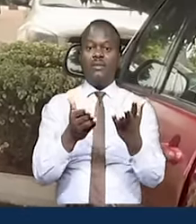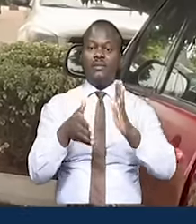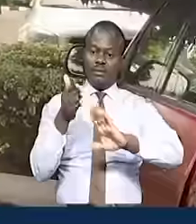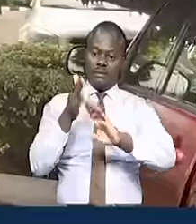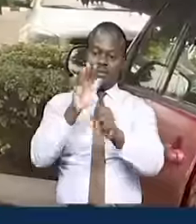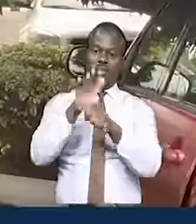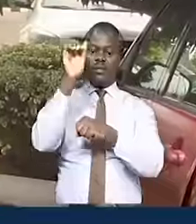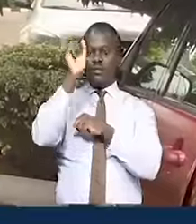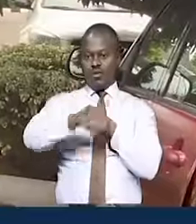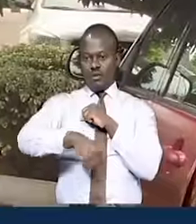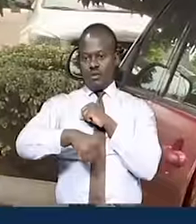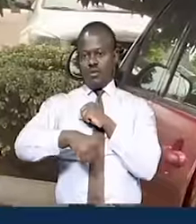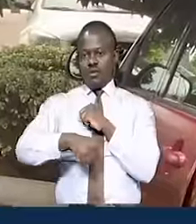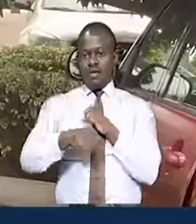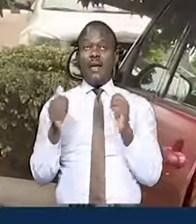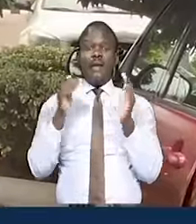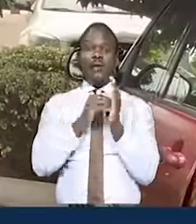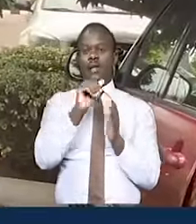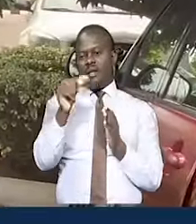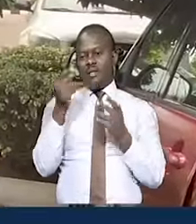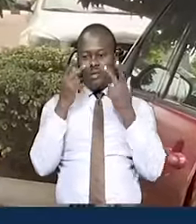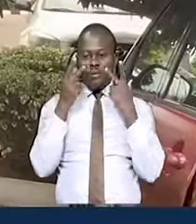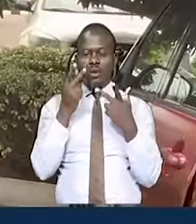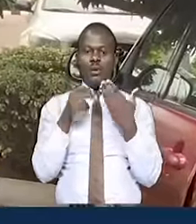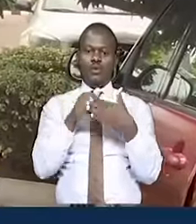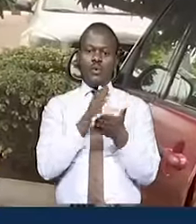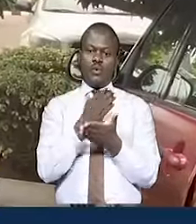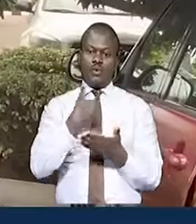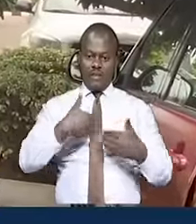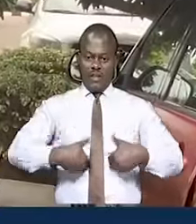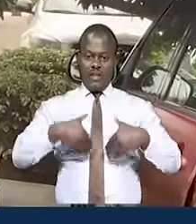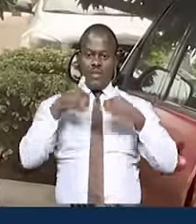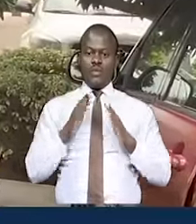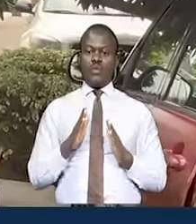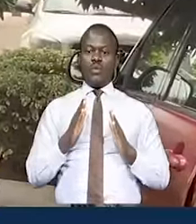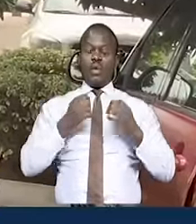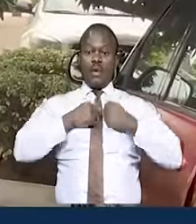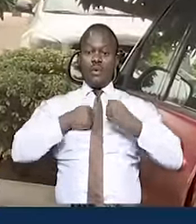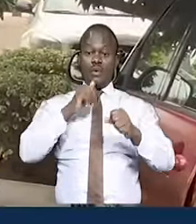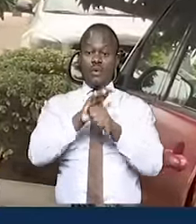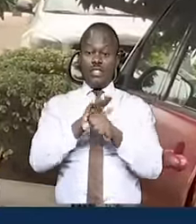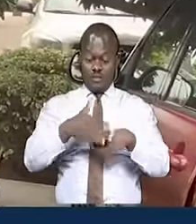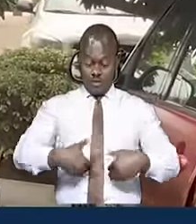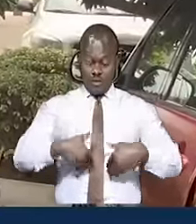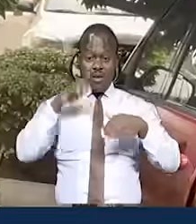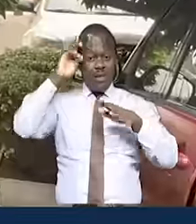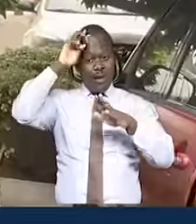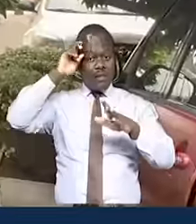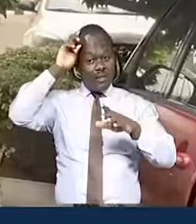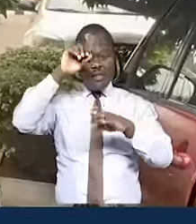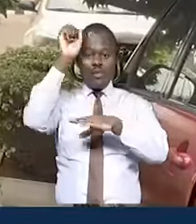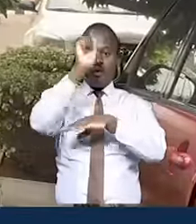ikanihuta kurushaho. Ikindi nanone mbona ni uko mu by'ukuri dufite urubyiruko, abanyarwanda benshi ni urubyiruko batekereza kurenza